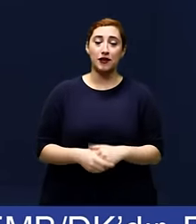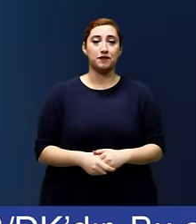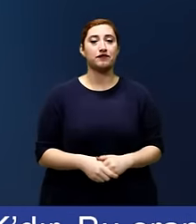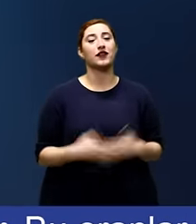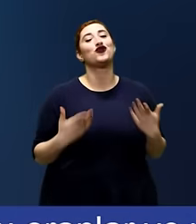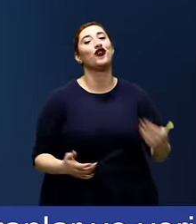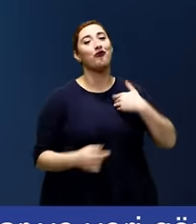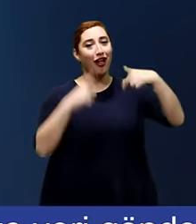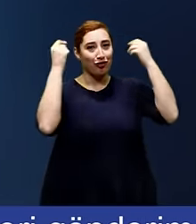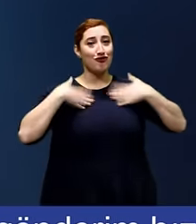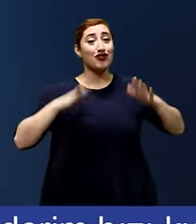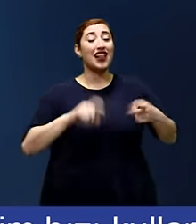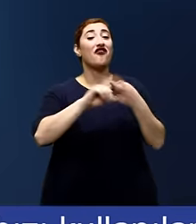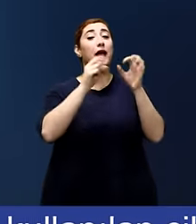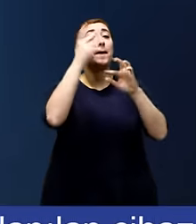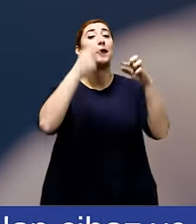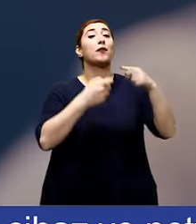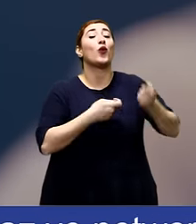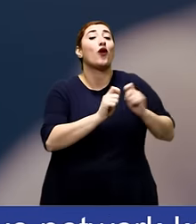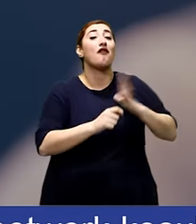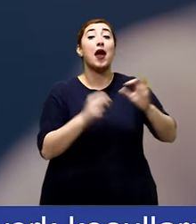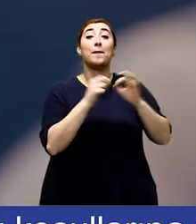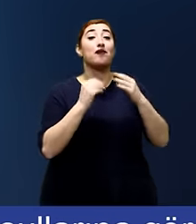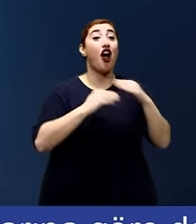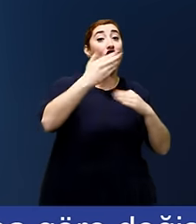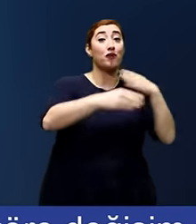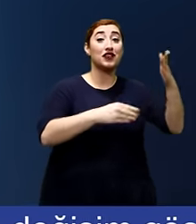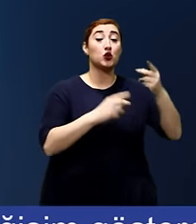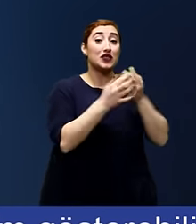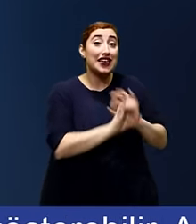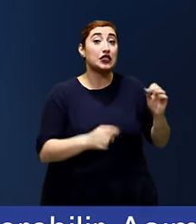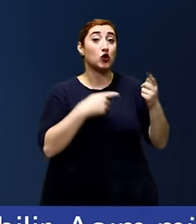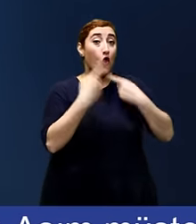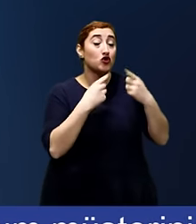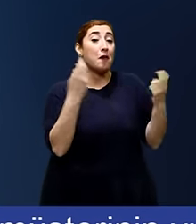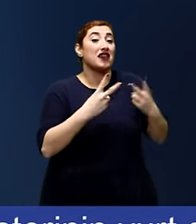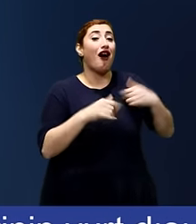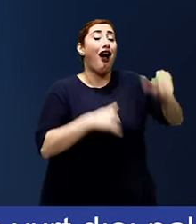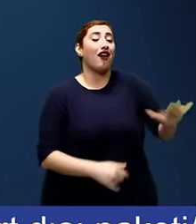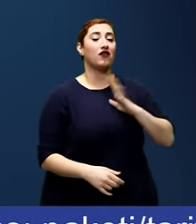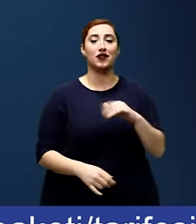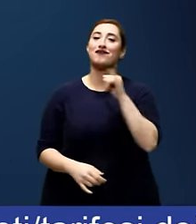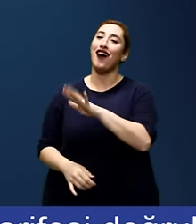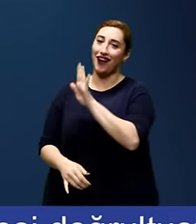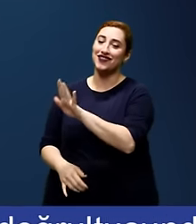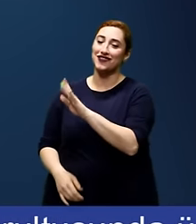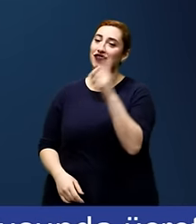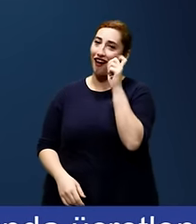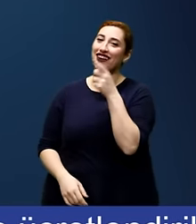Nasıl? Çünkü ben Türkcell'liyim ve BIP uygulamam var benim. BIP'le yurt dışında ücretsiz konuşma ve mesaj atma hakkım var benim.